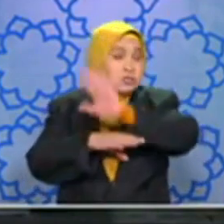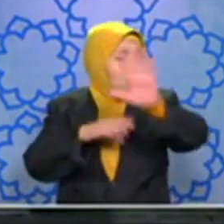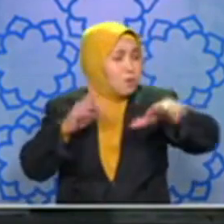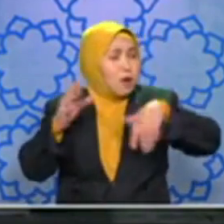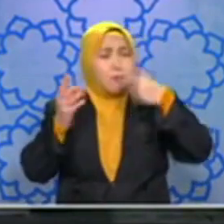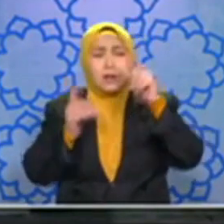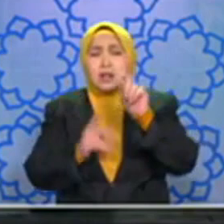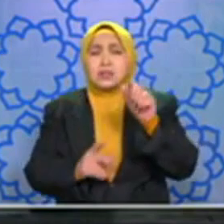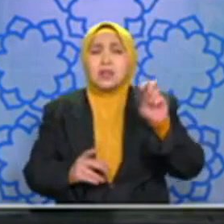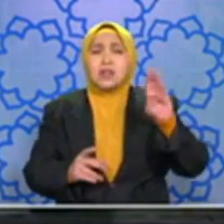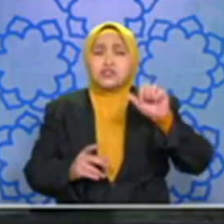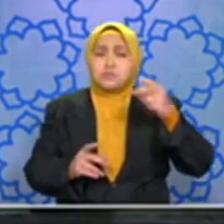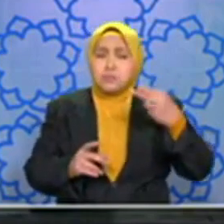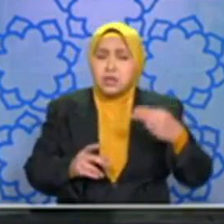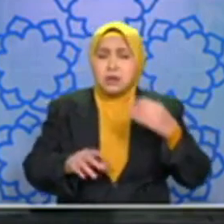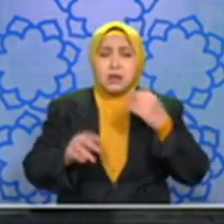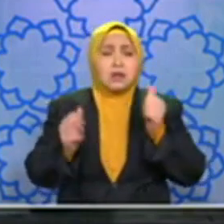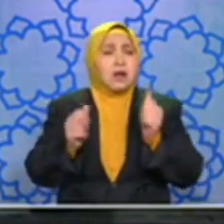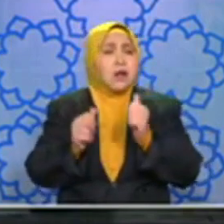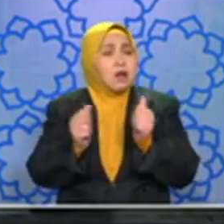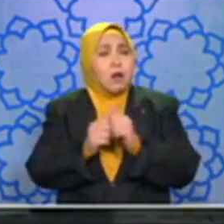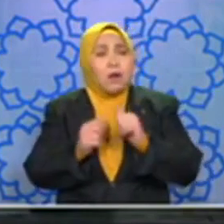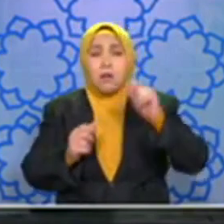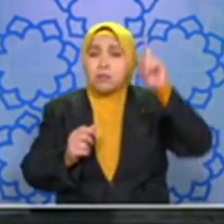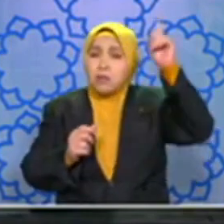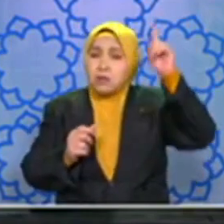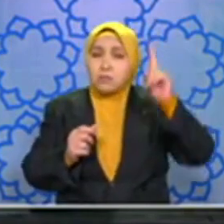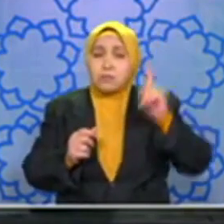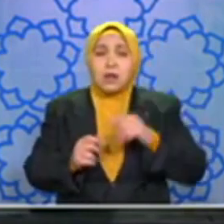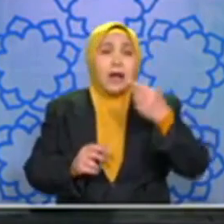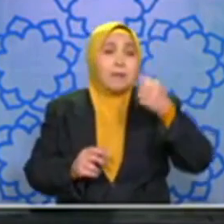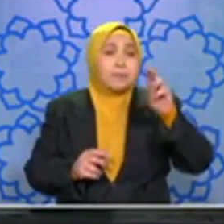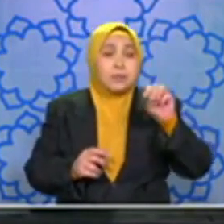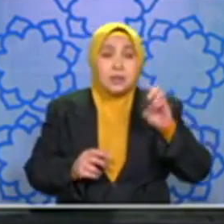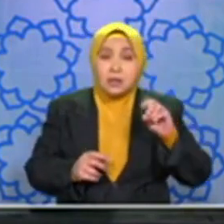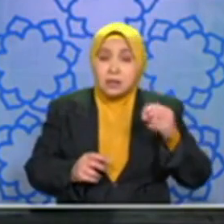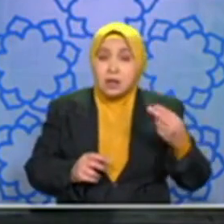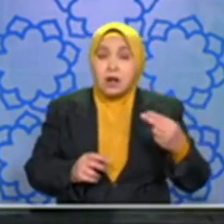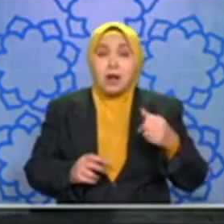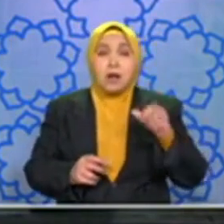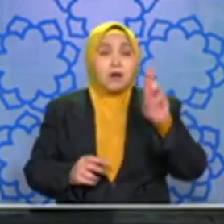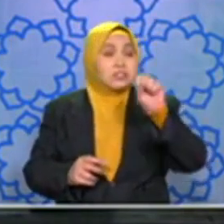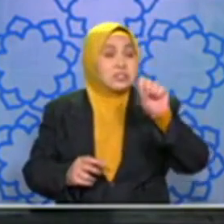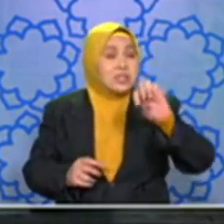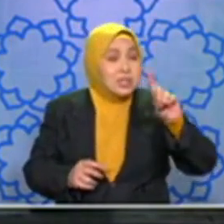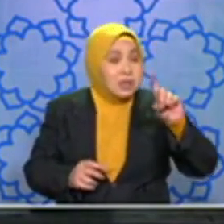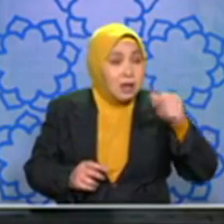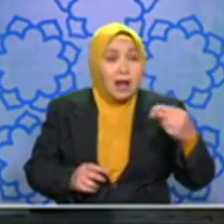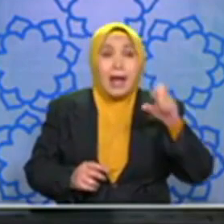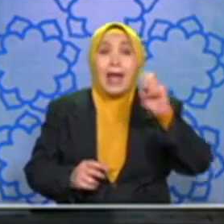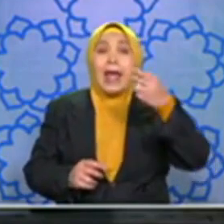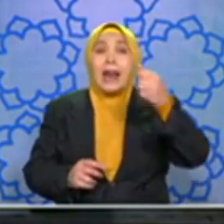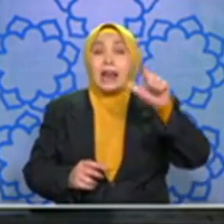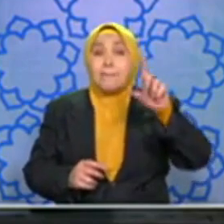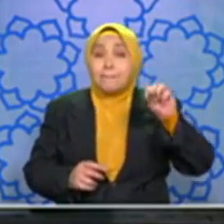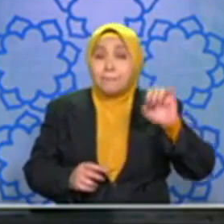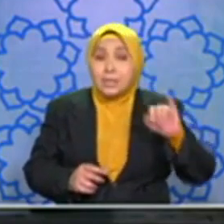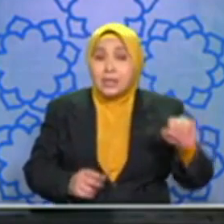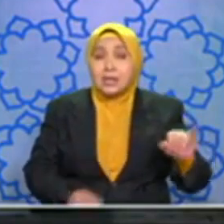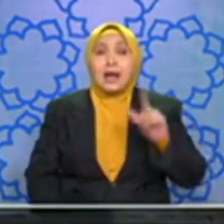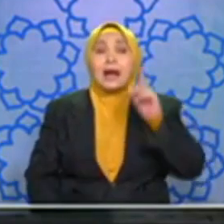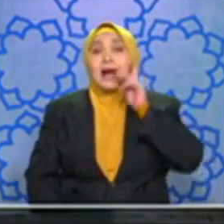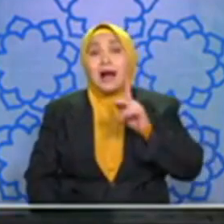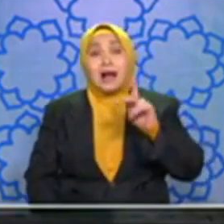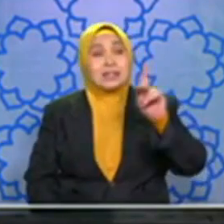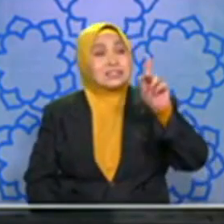bertasbih memuji Allah Subhanahu Wa Taala. Nenda, Hamidah, Datin Sri Samsidah, Helmi, Kak Siti Awa,